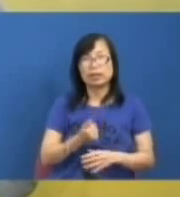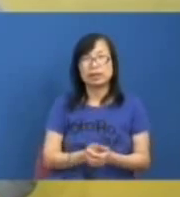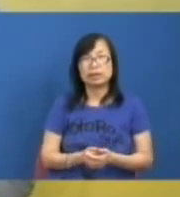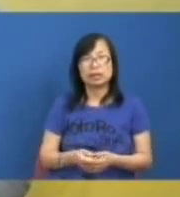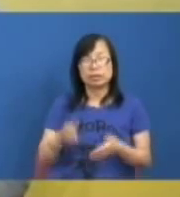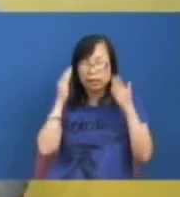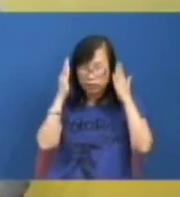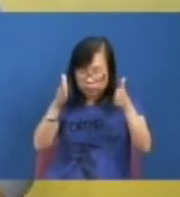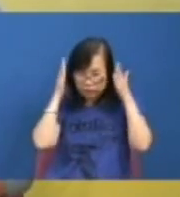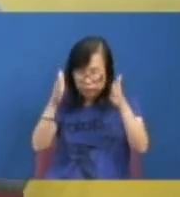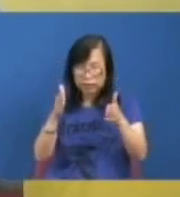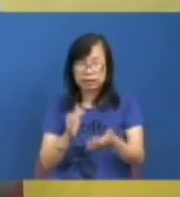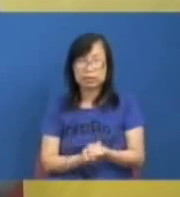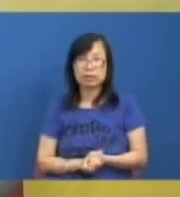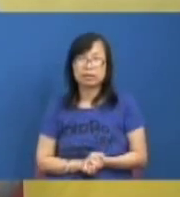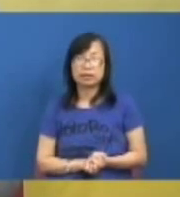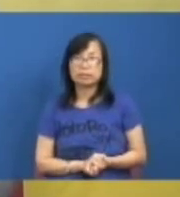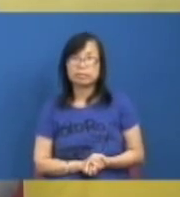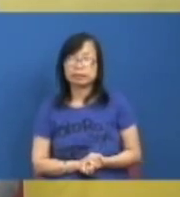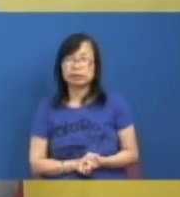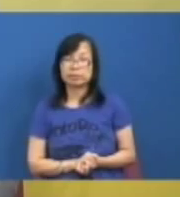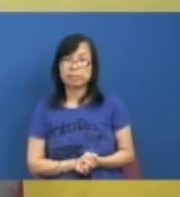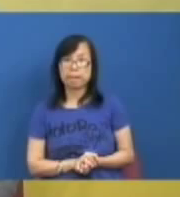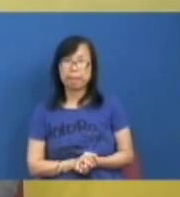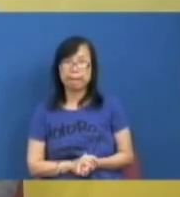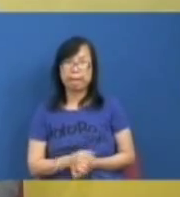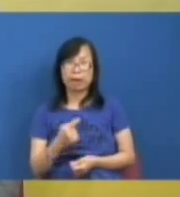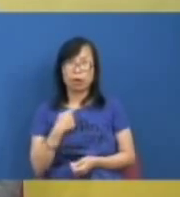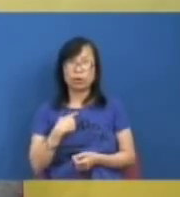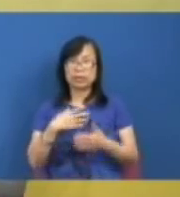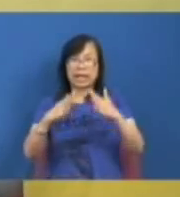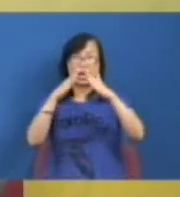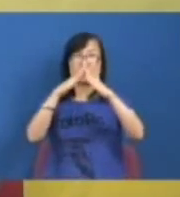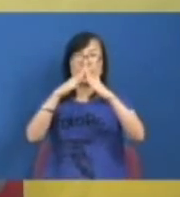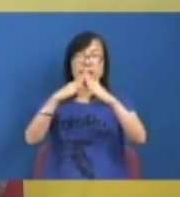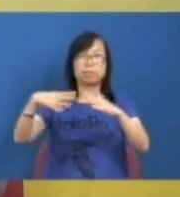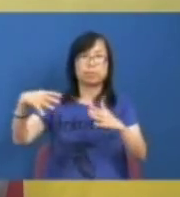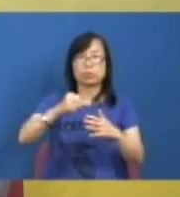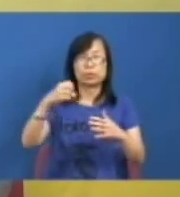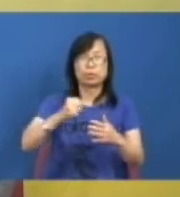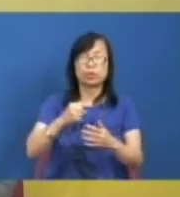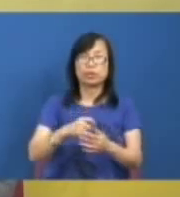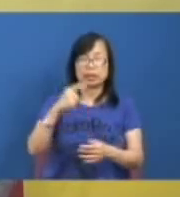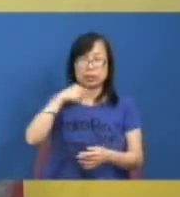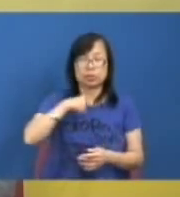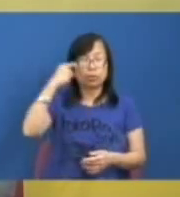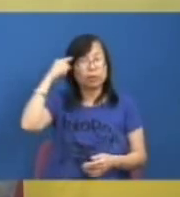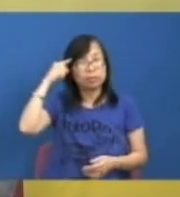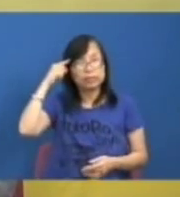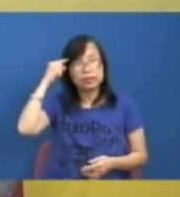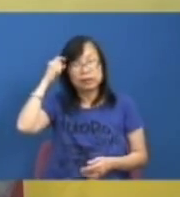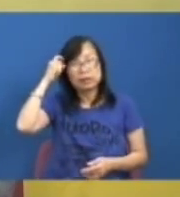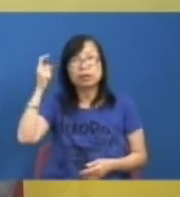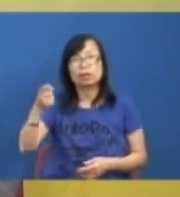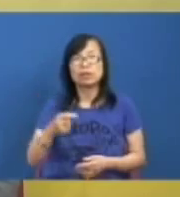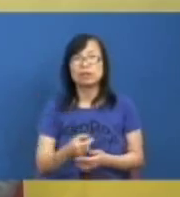加留意啦。咁我哋嗰啲即係大業主啊，唔該發展商先係即係諗清楚呢樣嘢跳層咧，其實